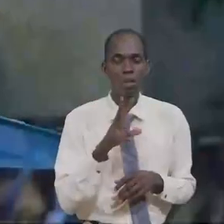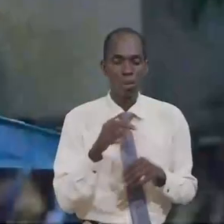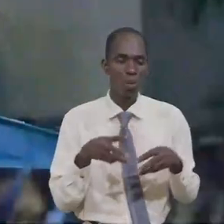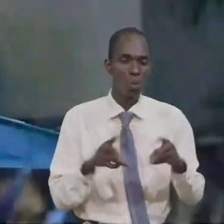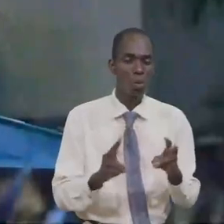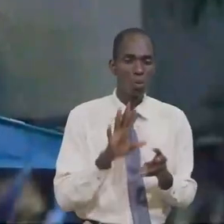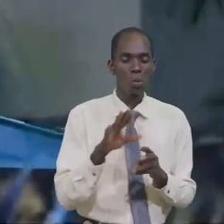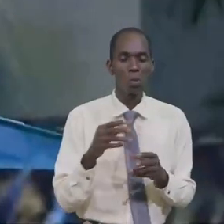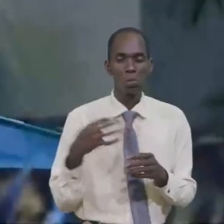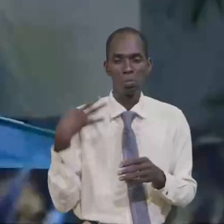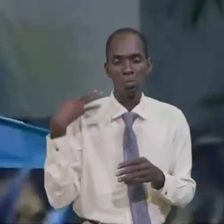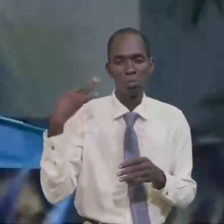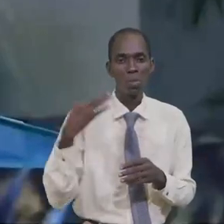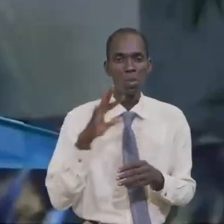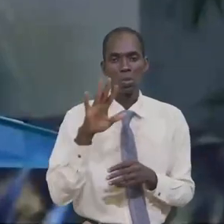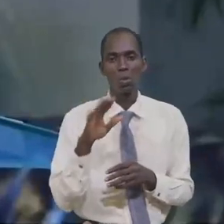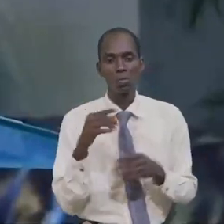tes critiques